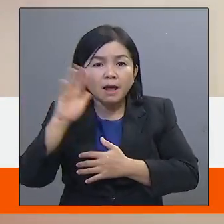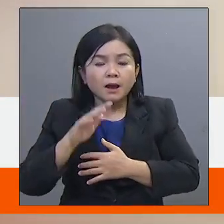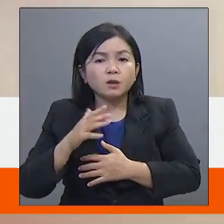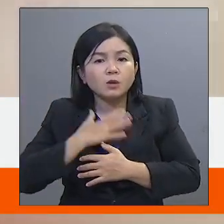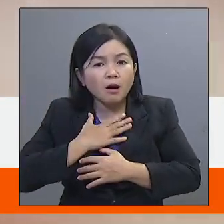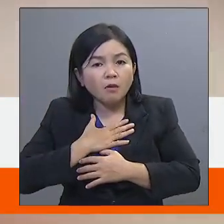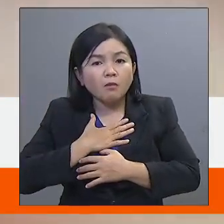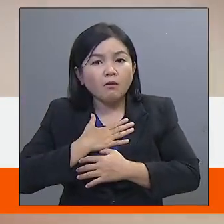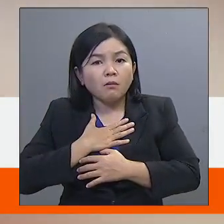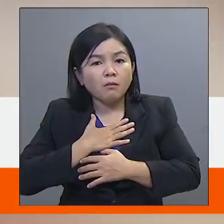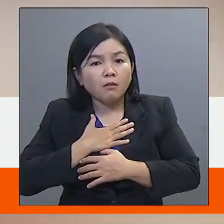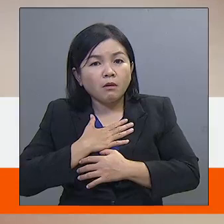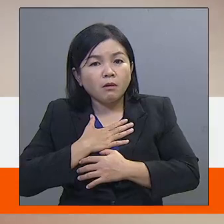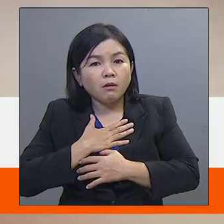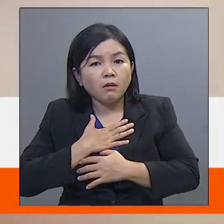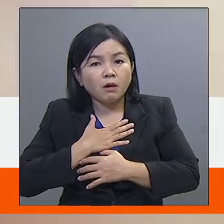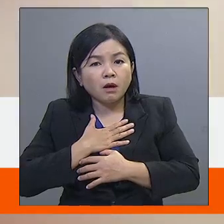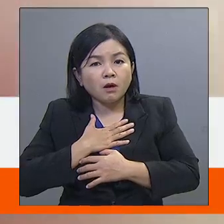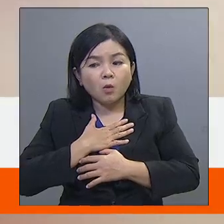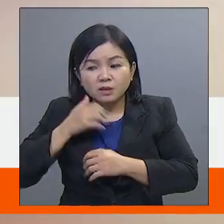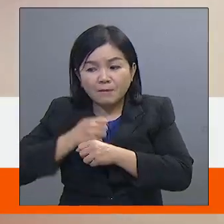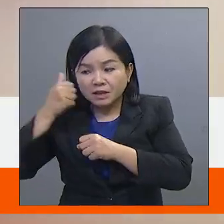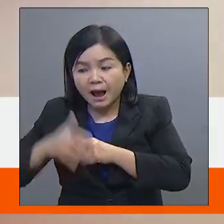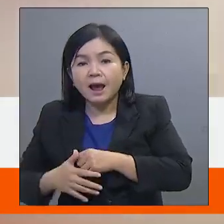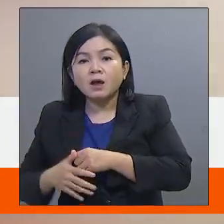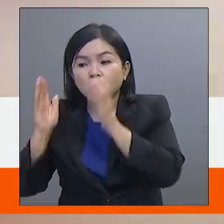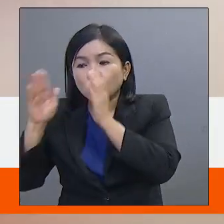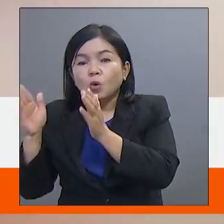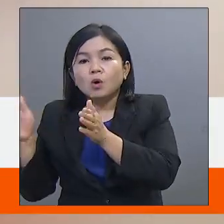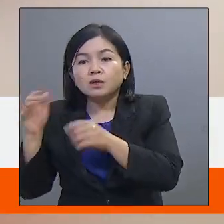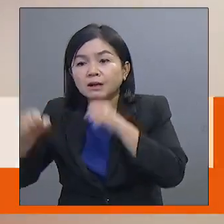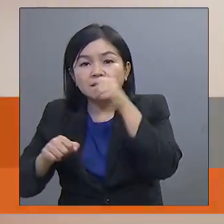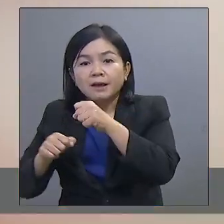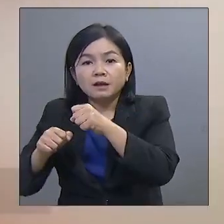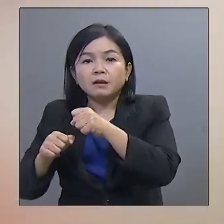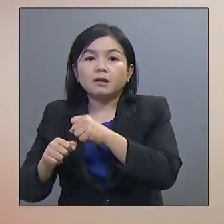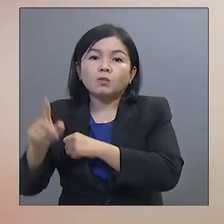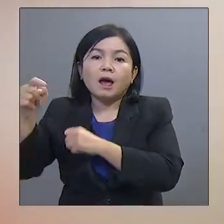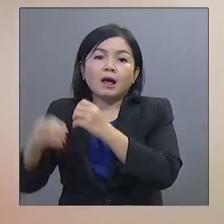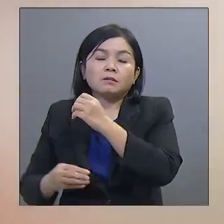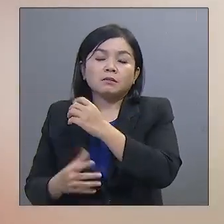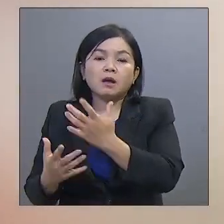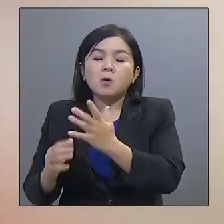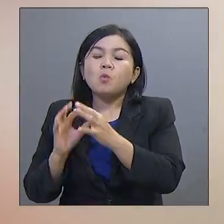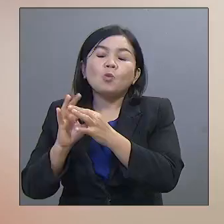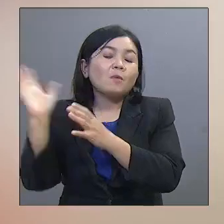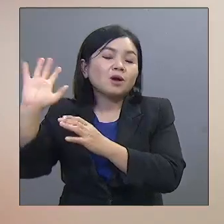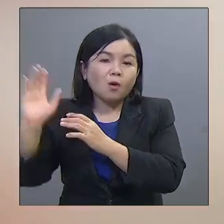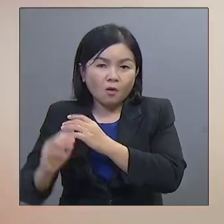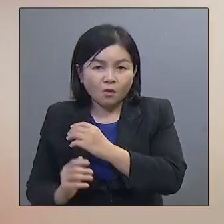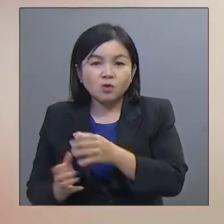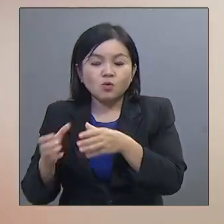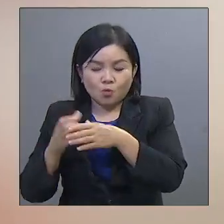ผมไม่ใช่ว่าผมไปเอาตัวผมไม่รอดแล้วผมเอานักมวยผมมาตายด้วยมันไม่ใช่แบบนั้นไงไม่ต้องห่วงนักมวยแทน